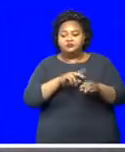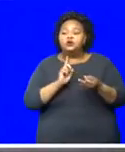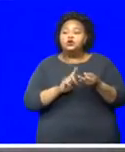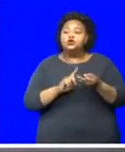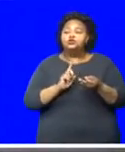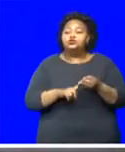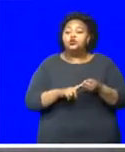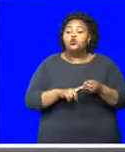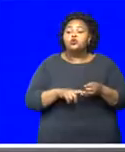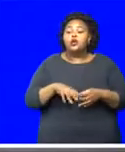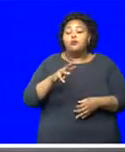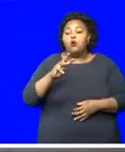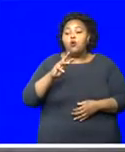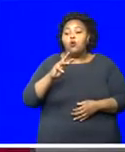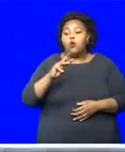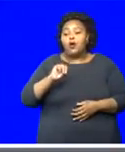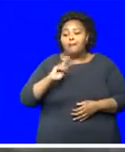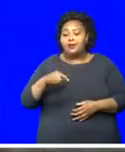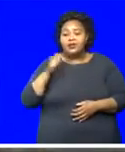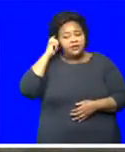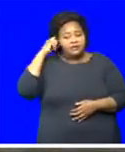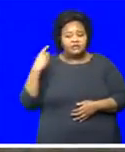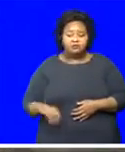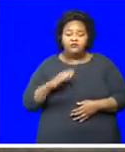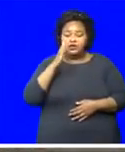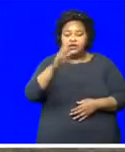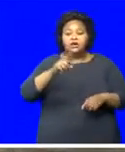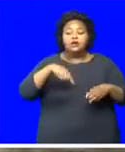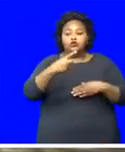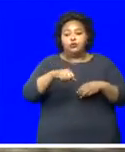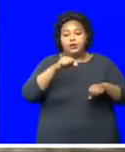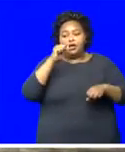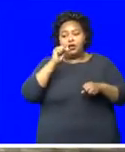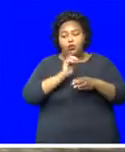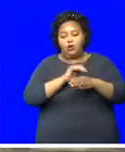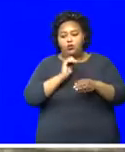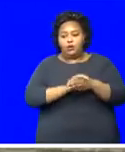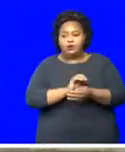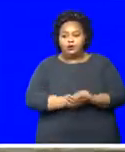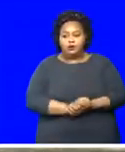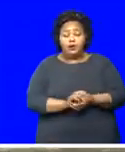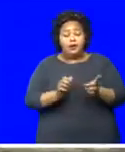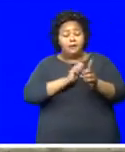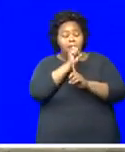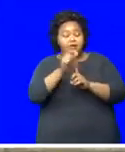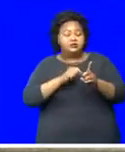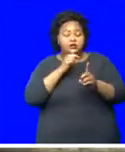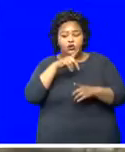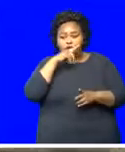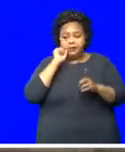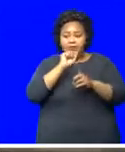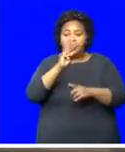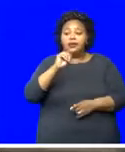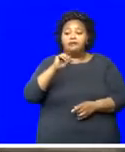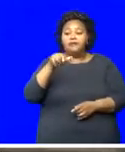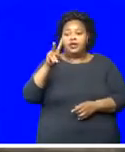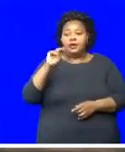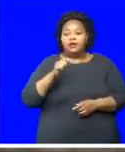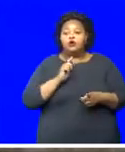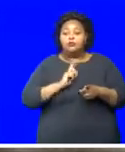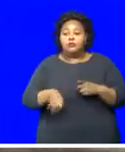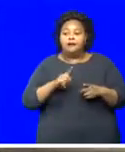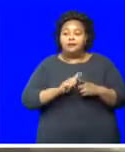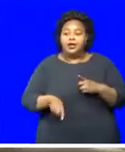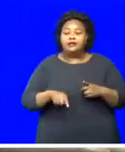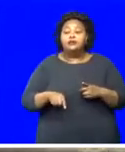enkundleni yasesiphofaneni. Sandile Myeni lodlala umdlalo wemotor spinning uthi likhomba